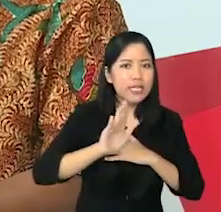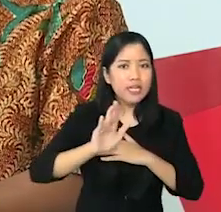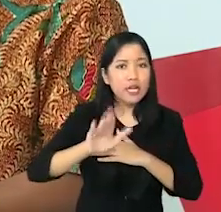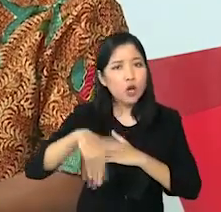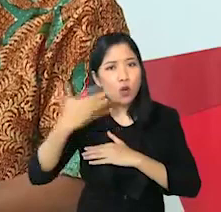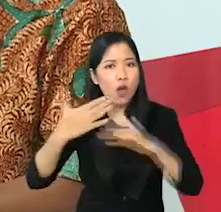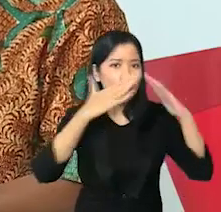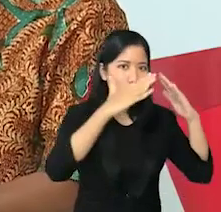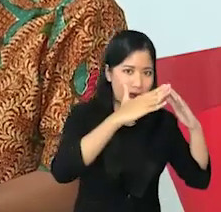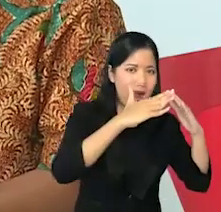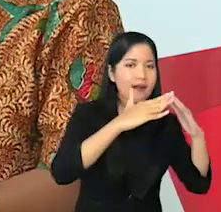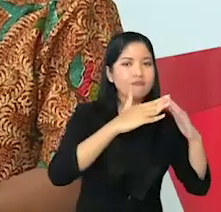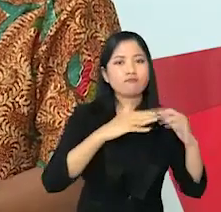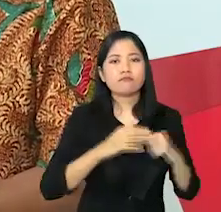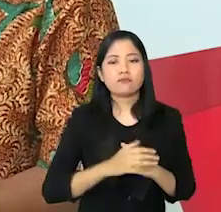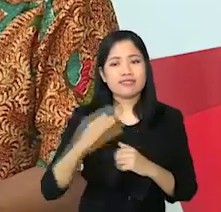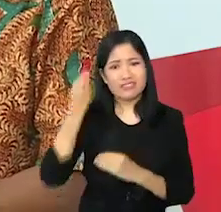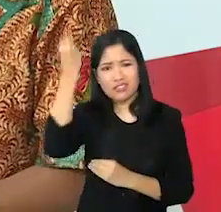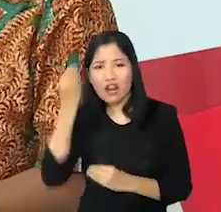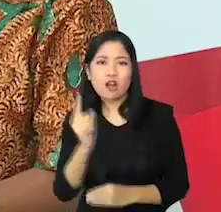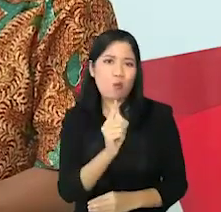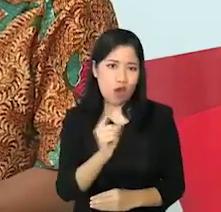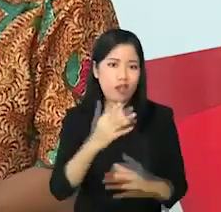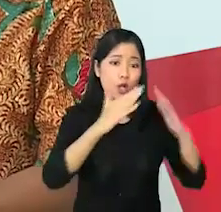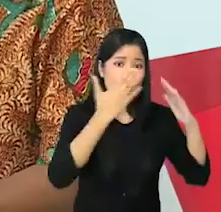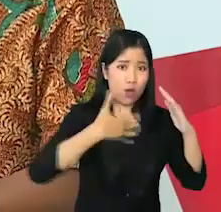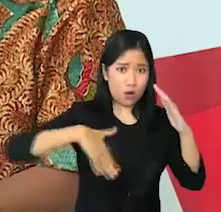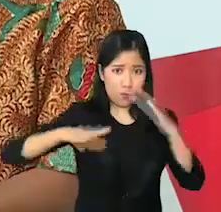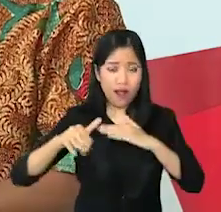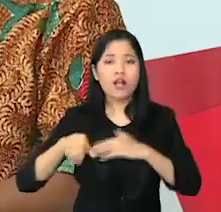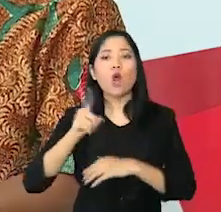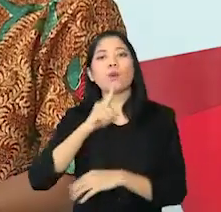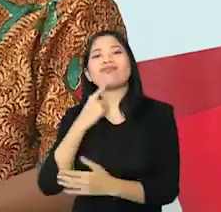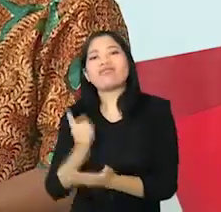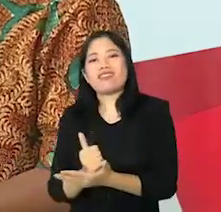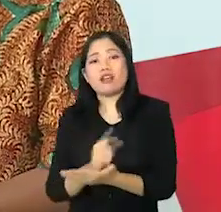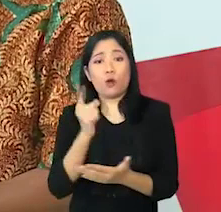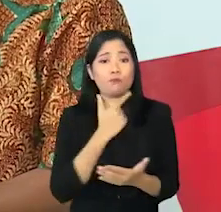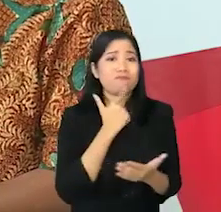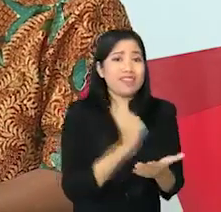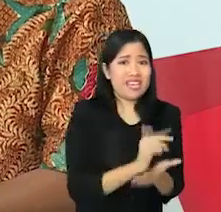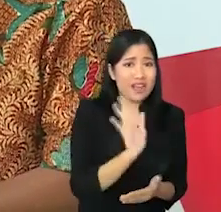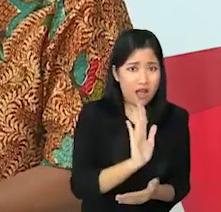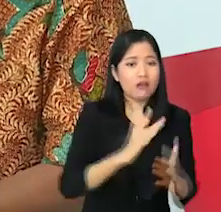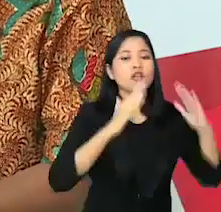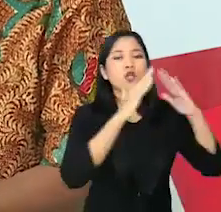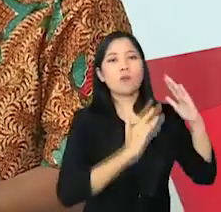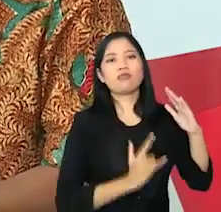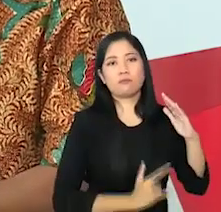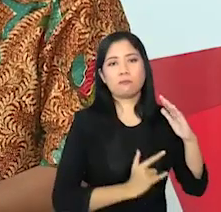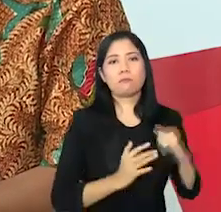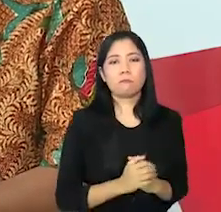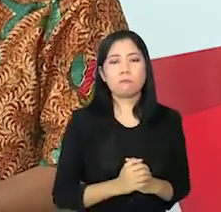Hai keluar rumah Hanya apabila diperlukan selebihnya lebih baik berada di rumah tak